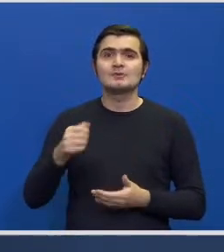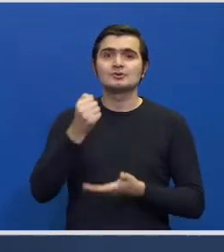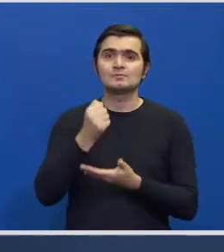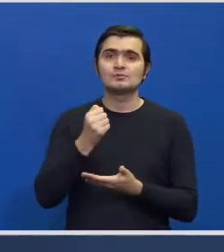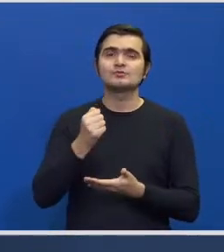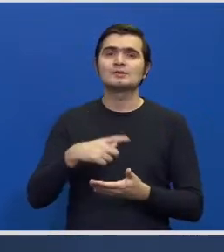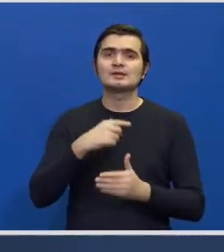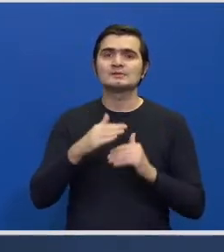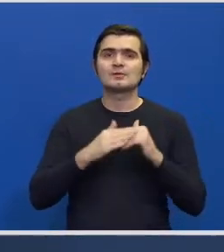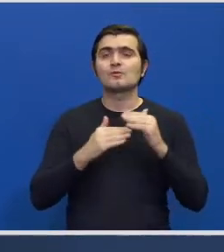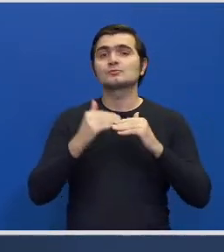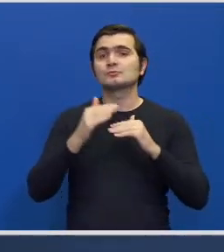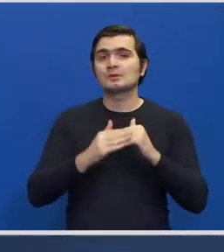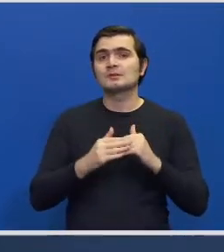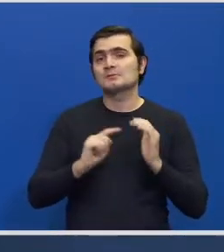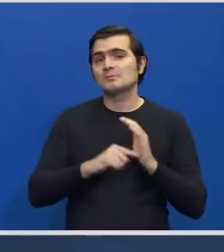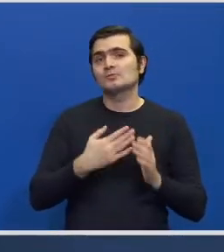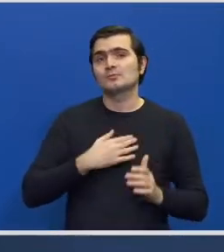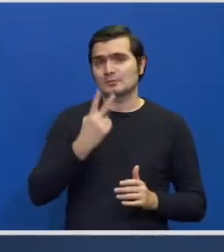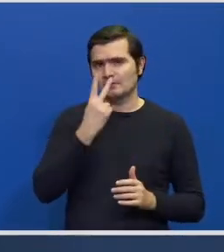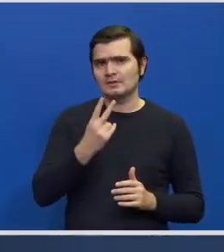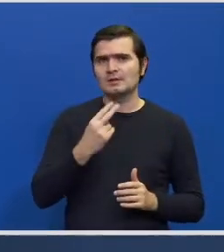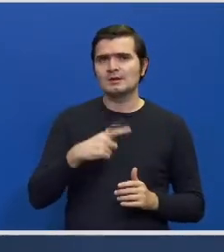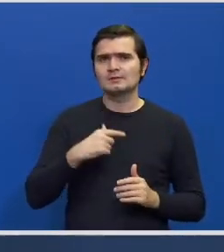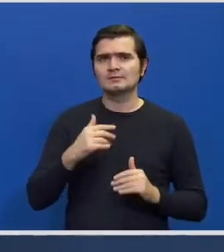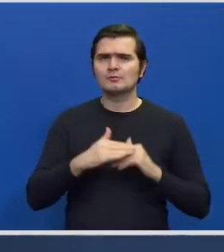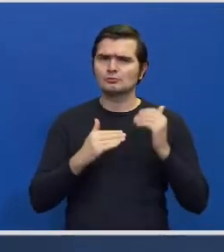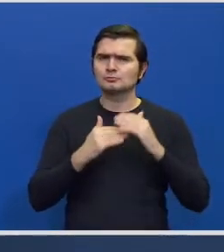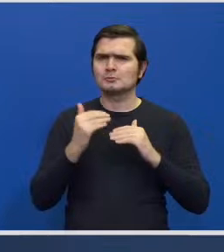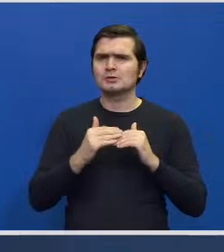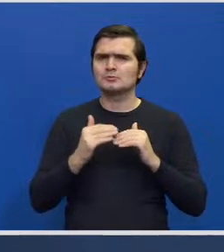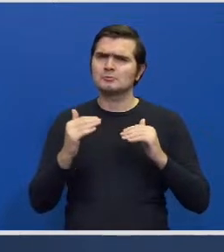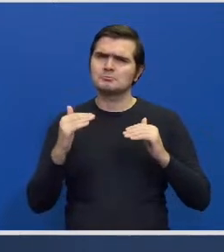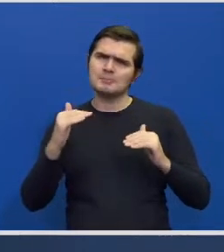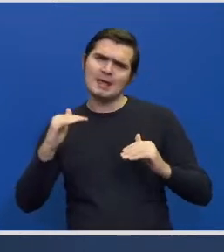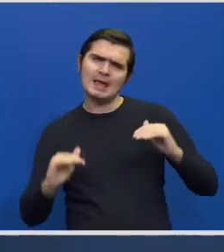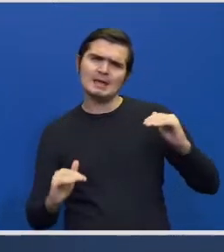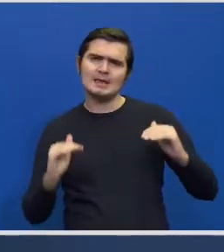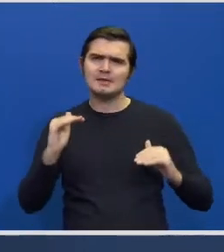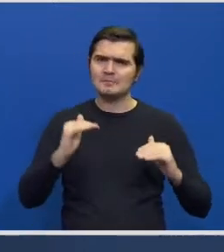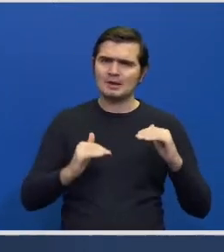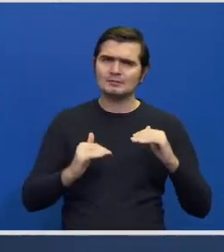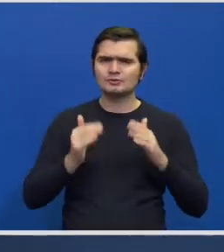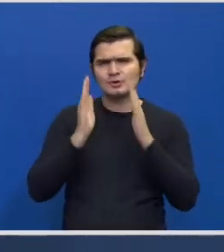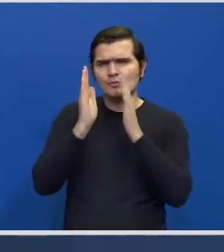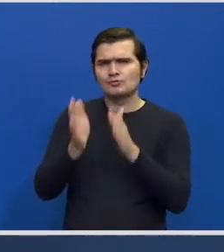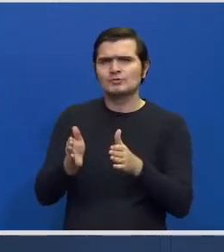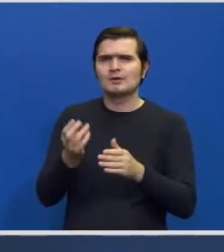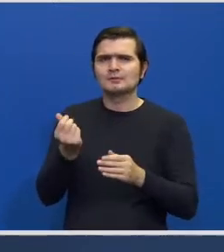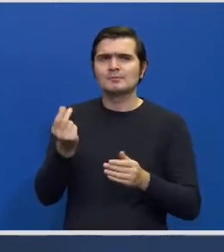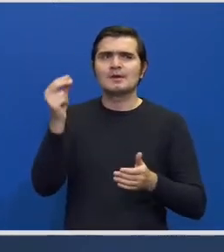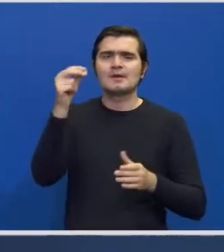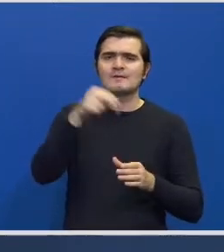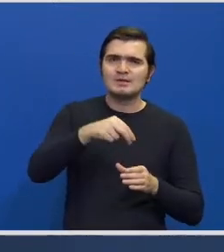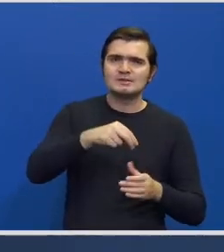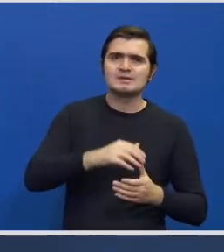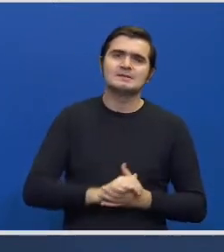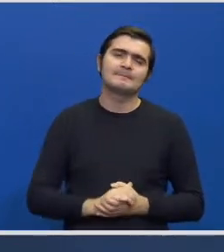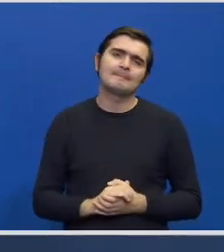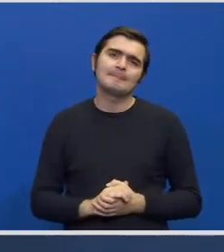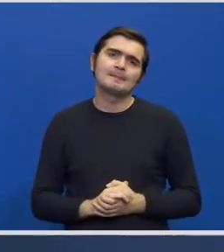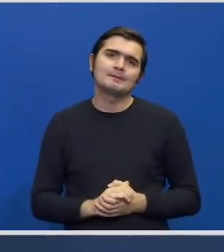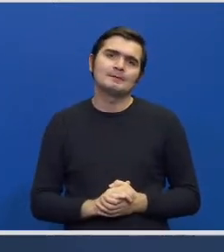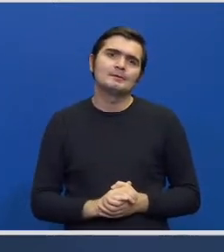stat, buget care se construiește, din punctul meu de vedere, într-un mod prudent, echilibrat și axat major pe